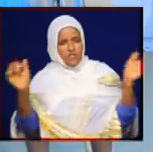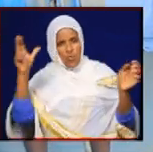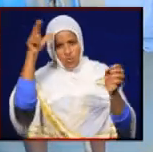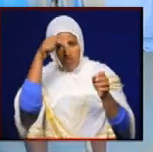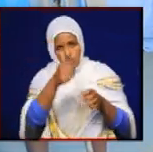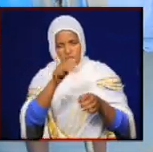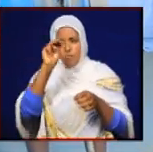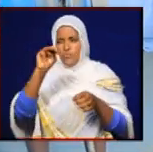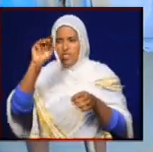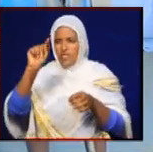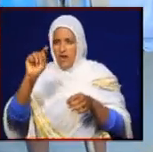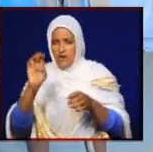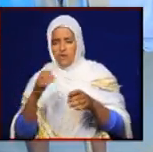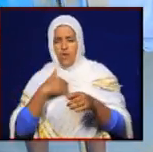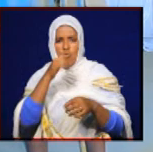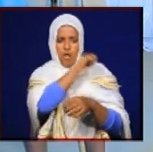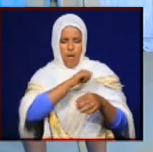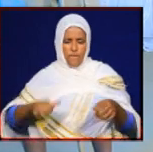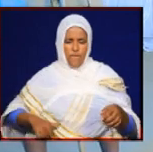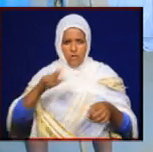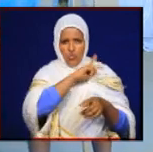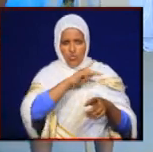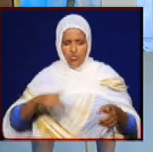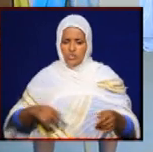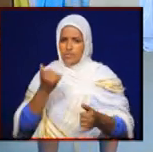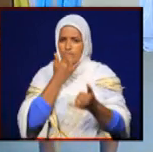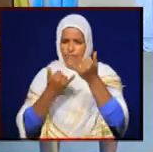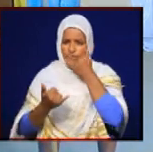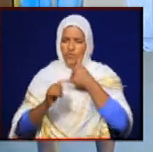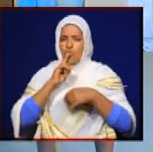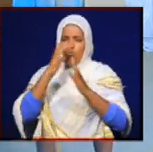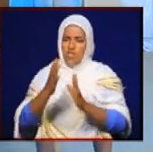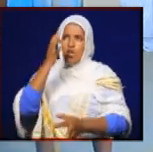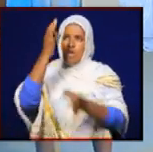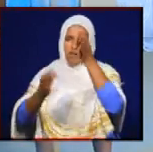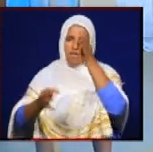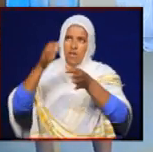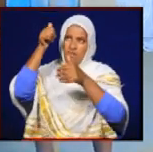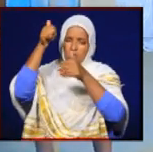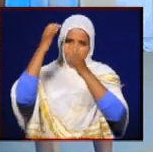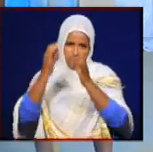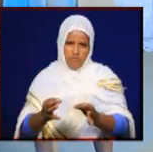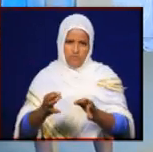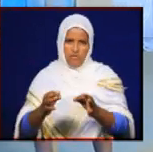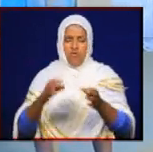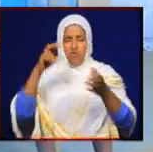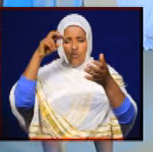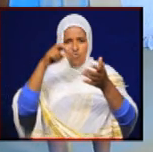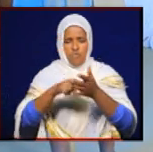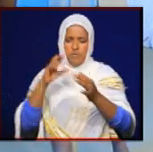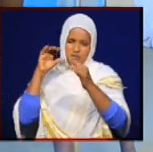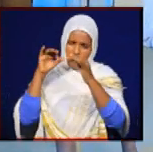እንደፈታው ጊዮርጊስ ሚጣ ቅንዳለው አማኑኤል ንጉስ የተበደለውን እነተኛ ዳኛ በፍርድ ይፈውስ